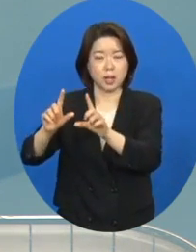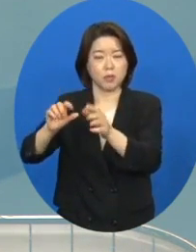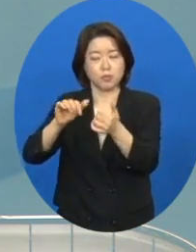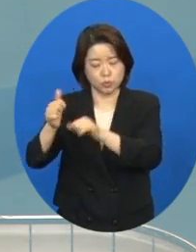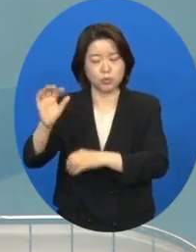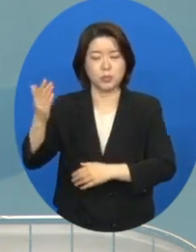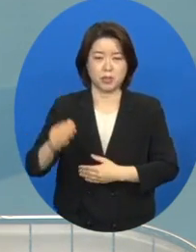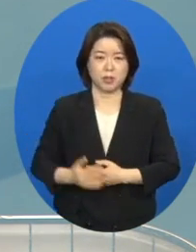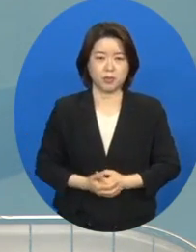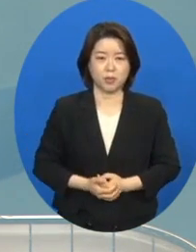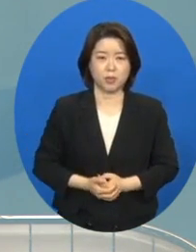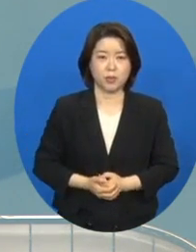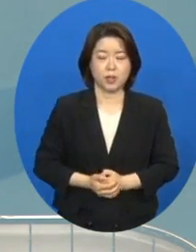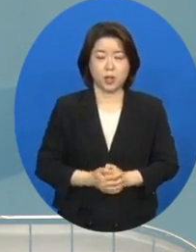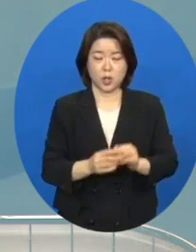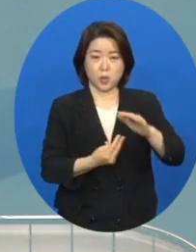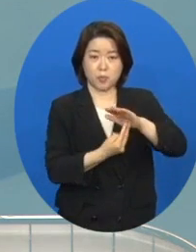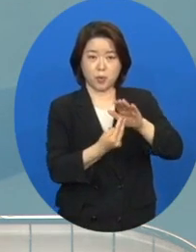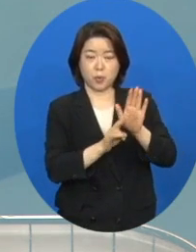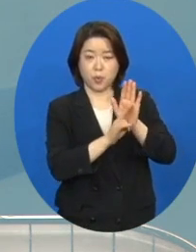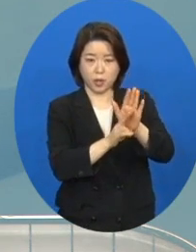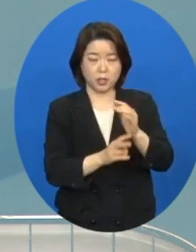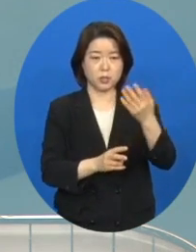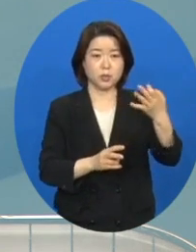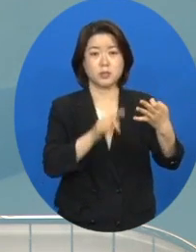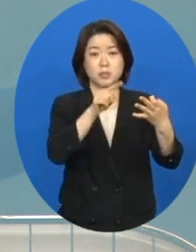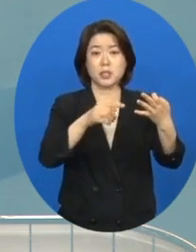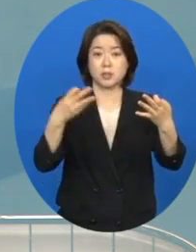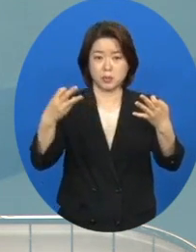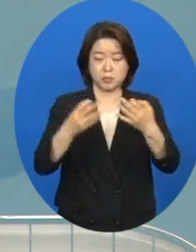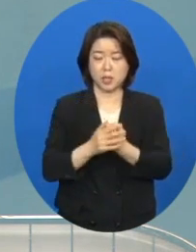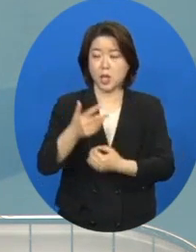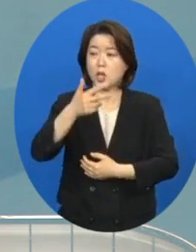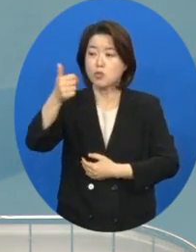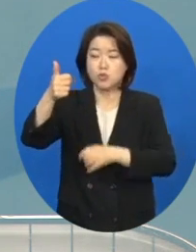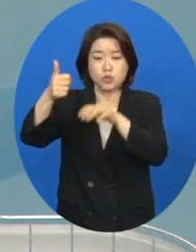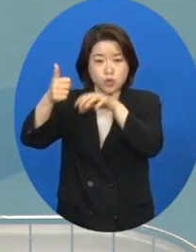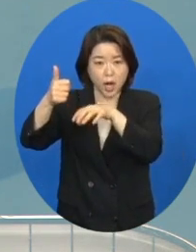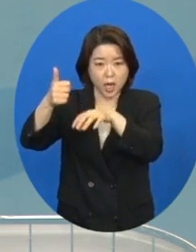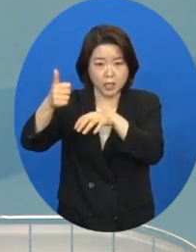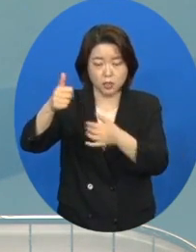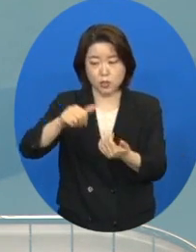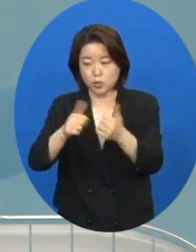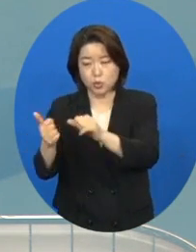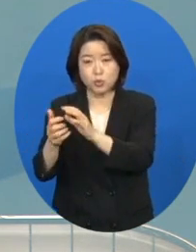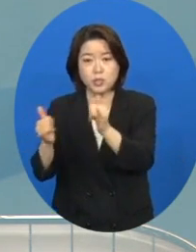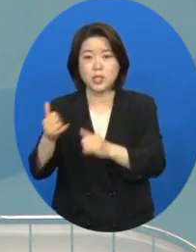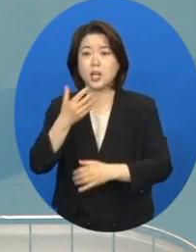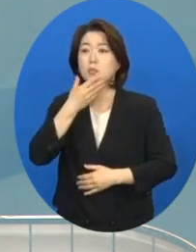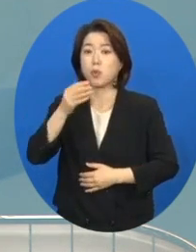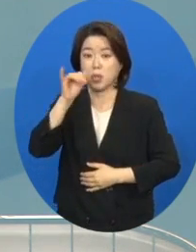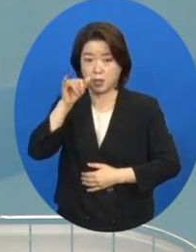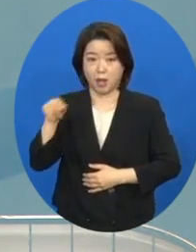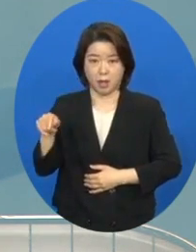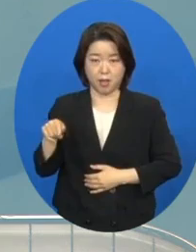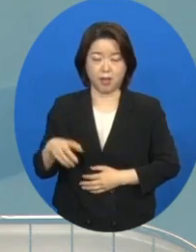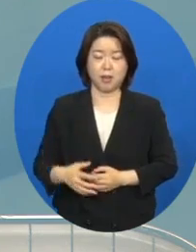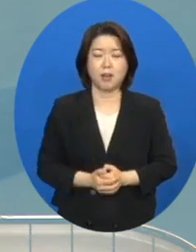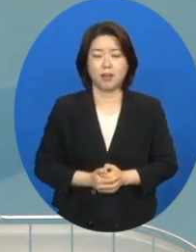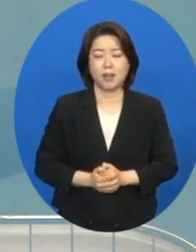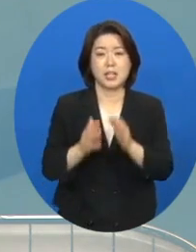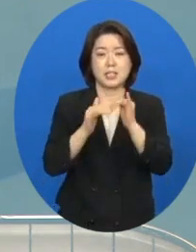요한계시록 14장 13절에 주 안에서 죽는 자들이라고 나옵니다. 사람은